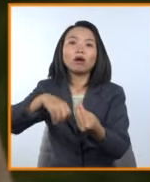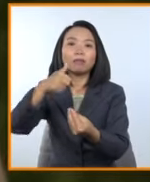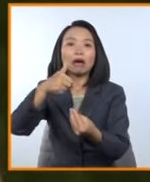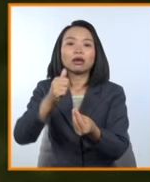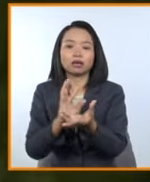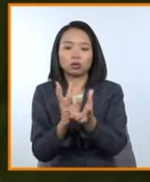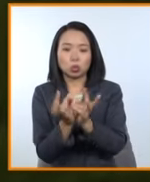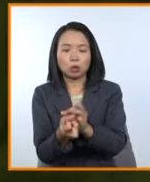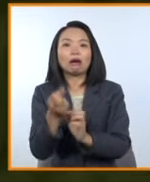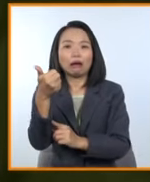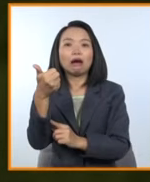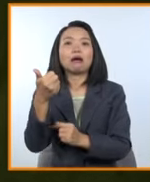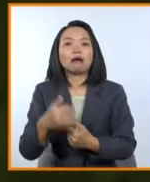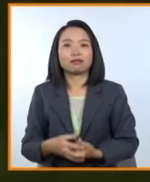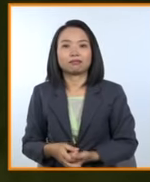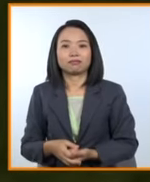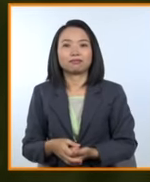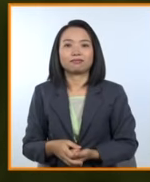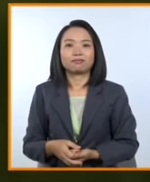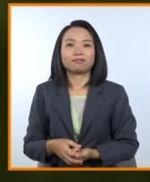ได้